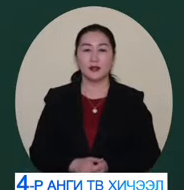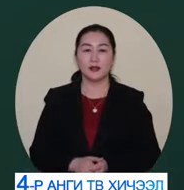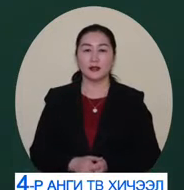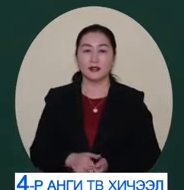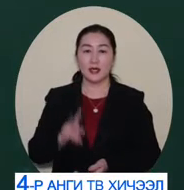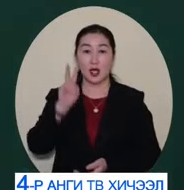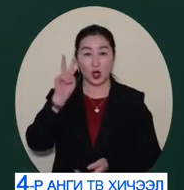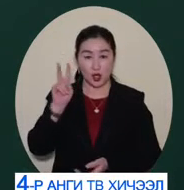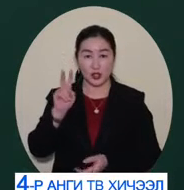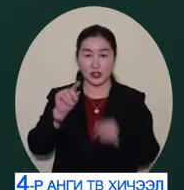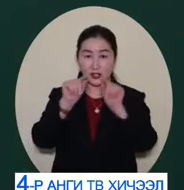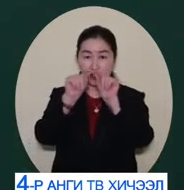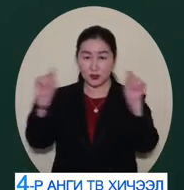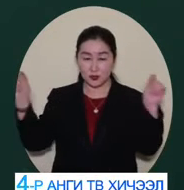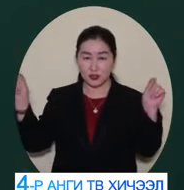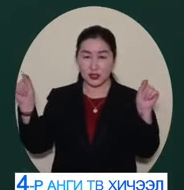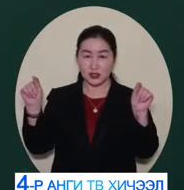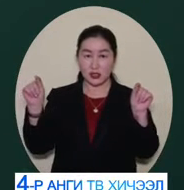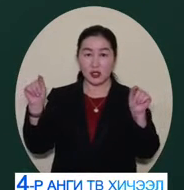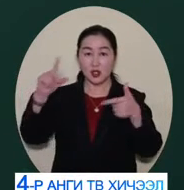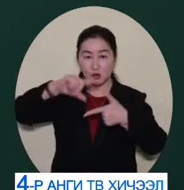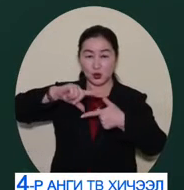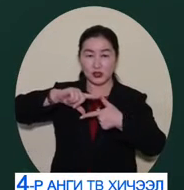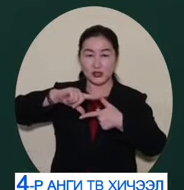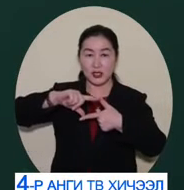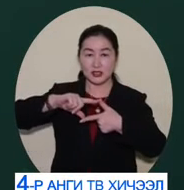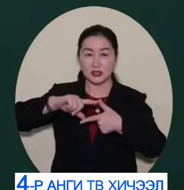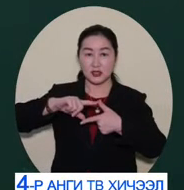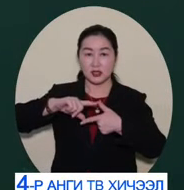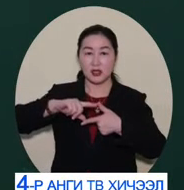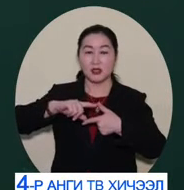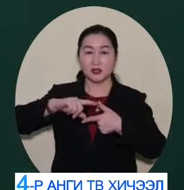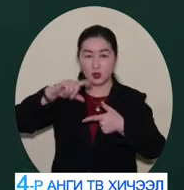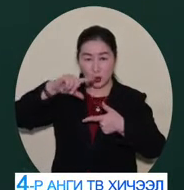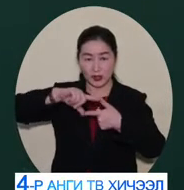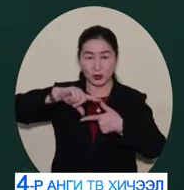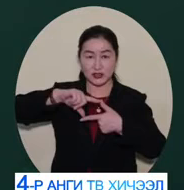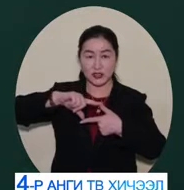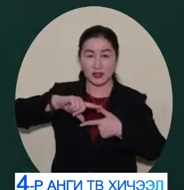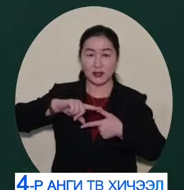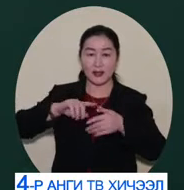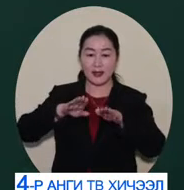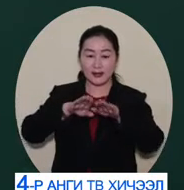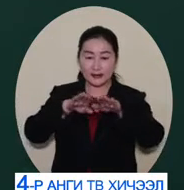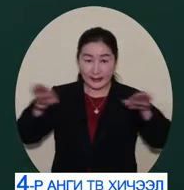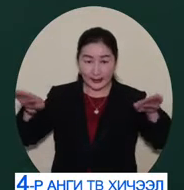За хоёр хэмжээс дүрсээс тухайн дүрсийн юуг олж болох хүмүүс те? Талбайг олж болно тийм ээ талбайг олж